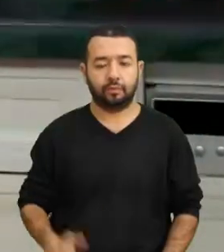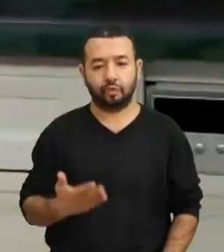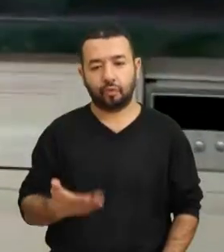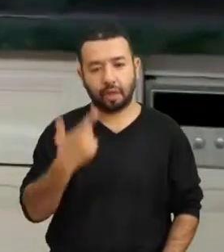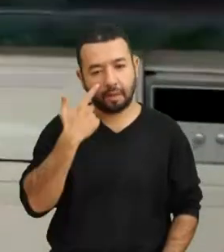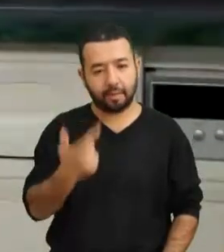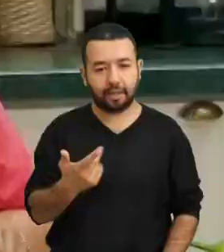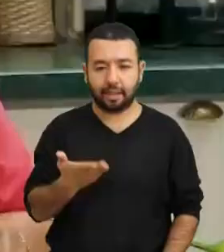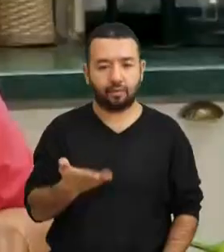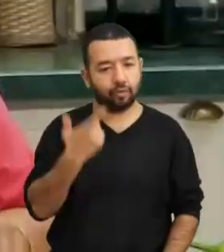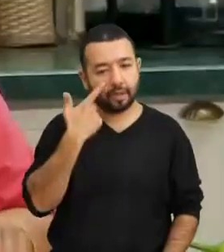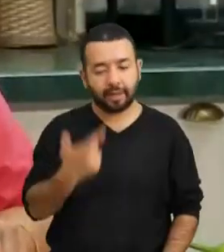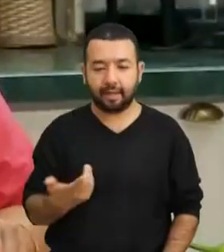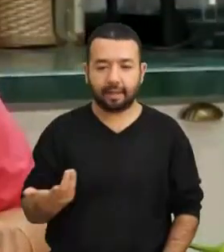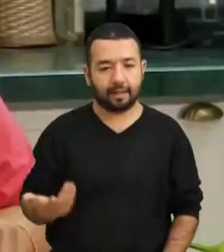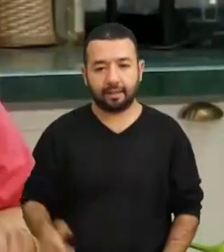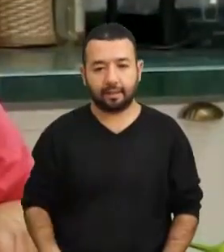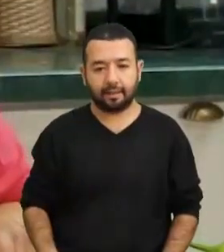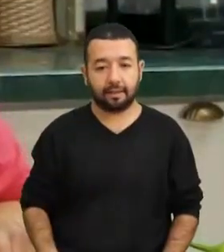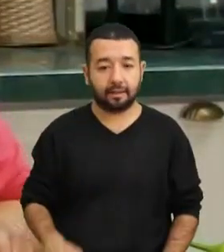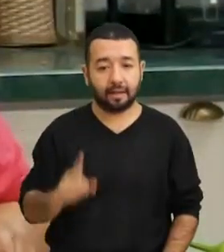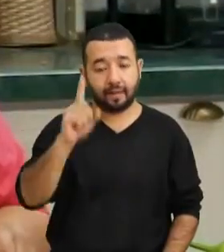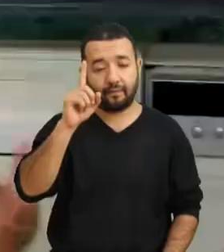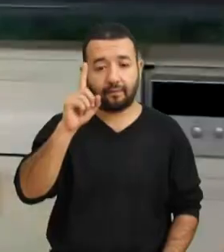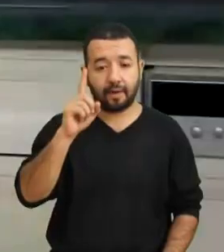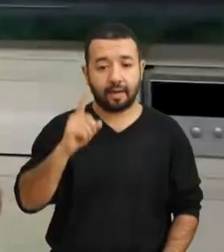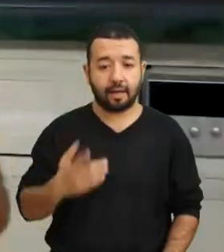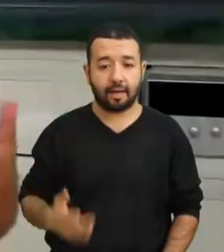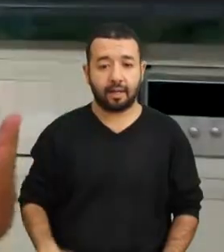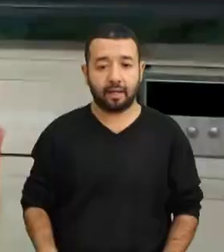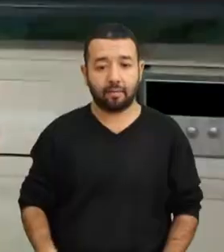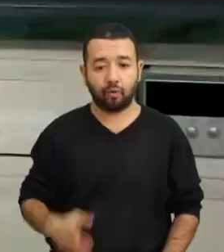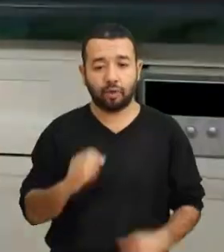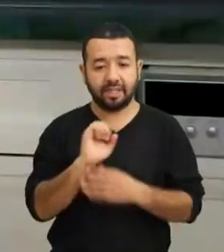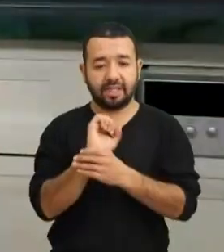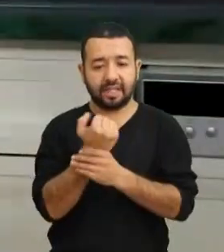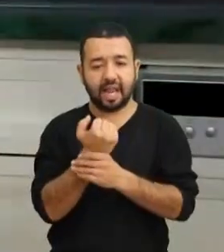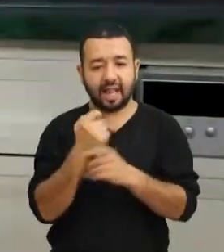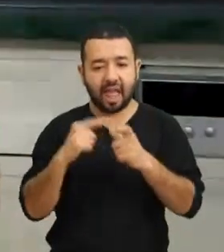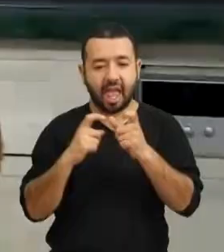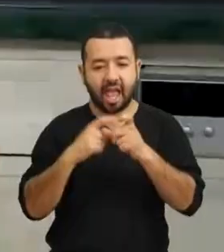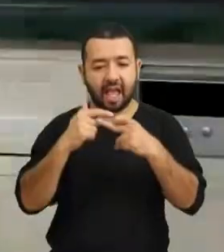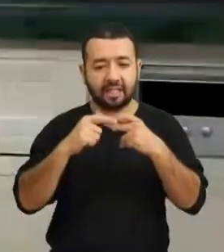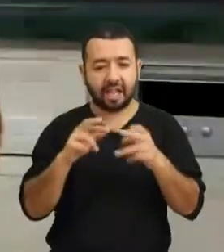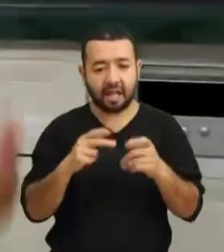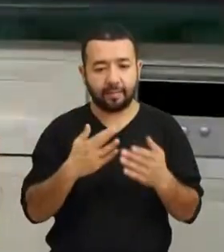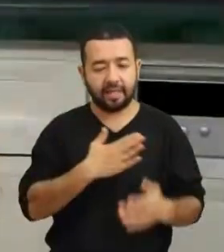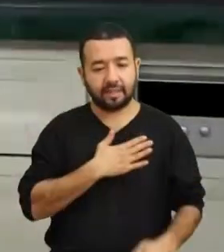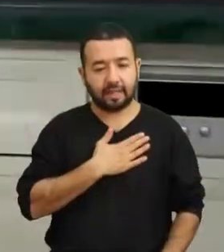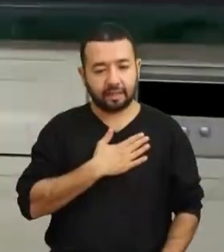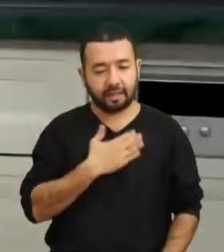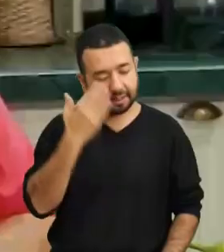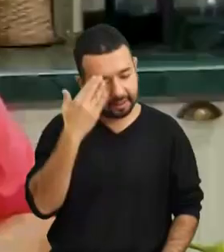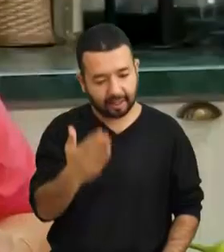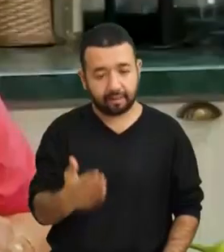ya, şuraya bak ya. Vallahi billahi bir sanat eseri yapıyorsun sanki. Saygı ve sevgiyle